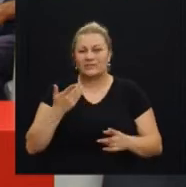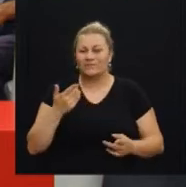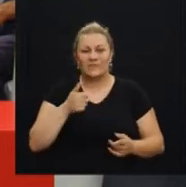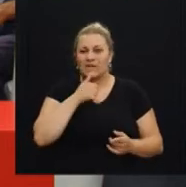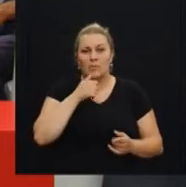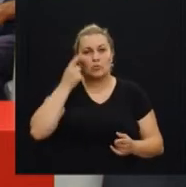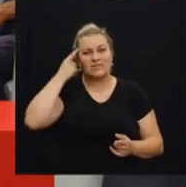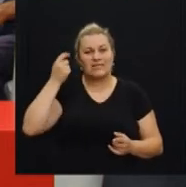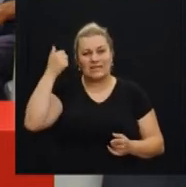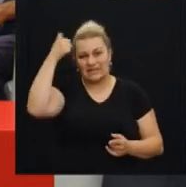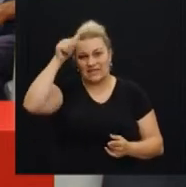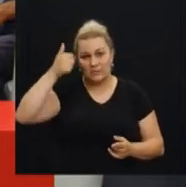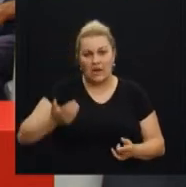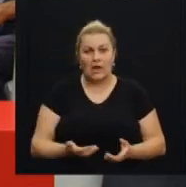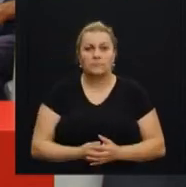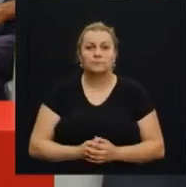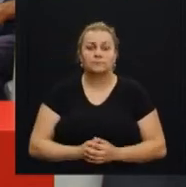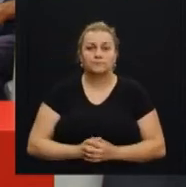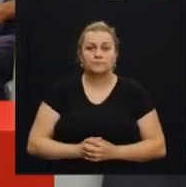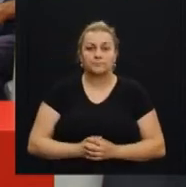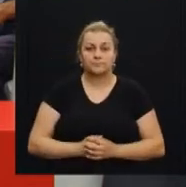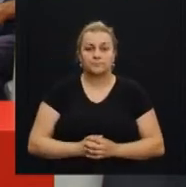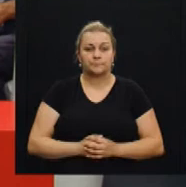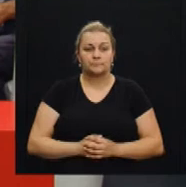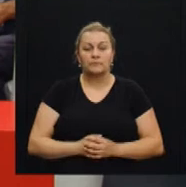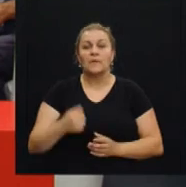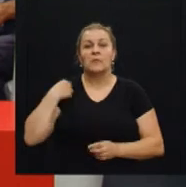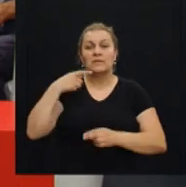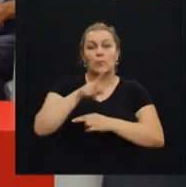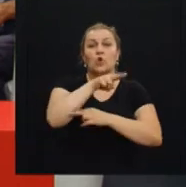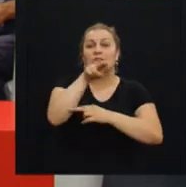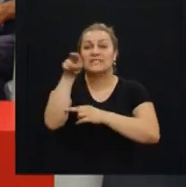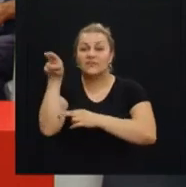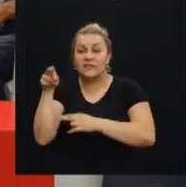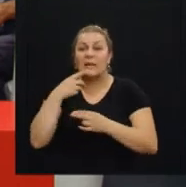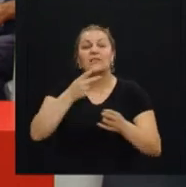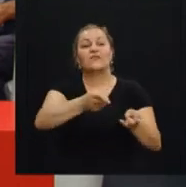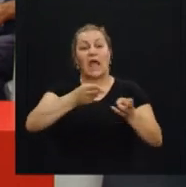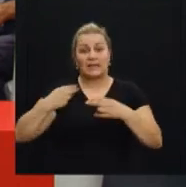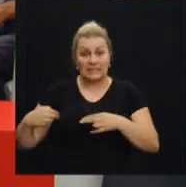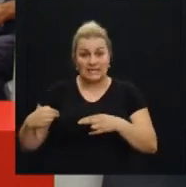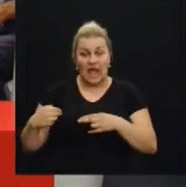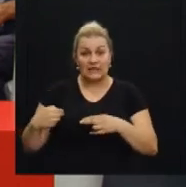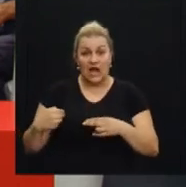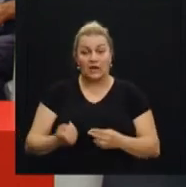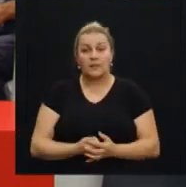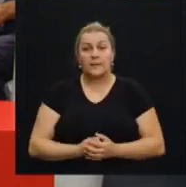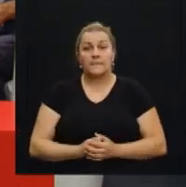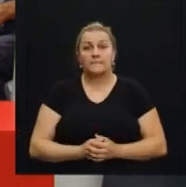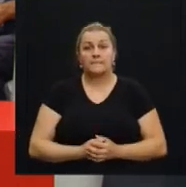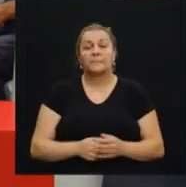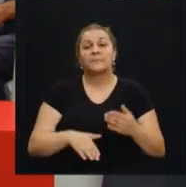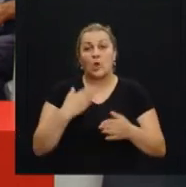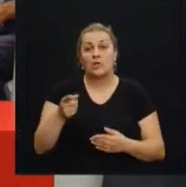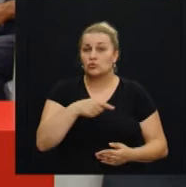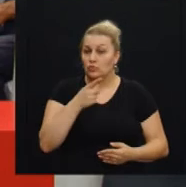ali znaju ga ljudi kao Nadim Kundugi. Mi smo to izvidili i vratili se nazad i onda su